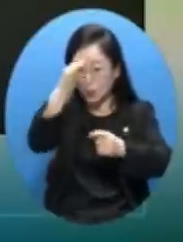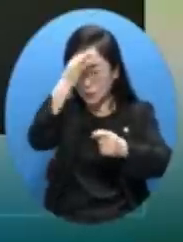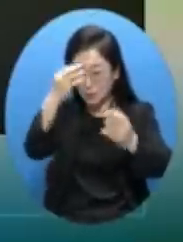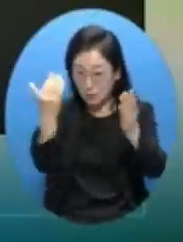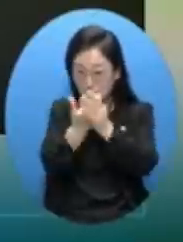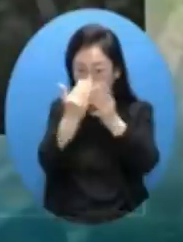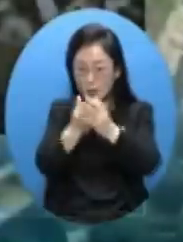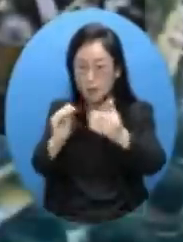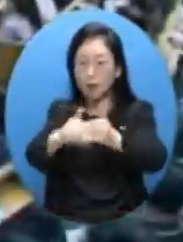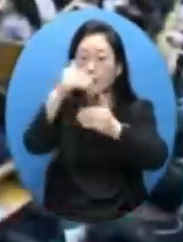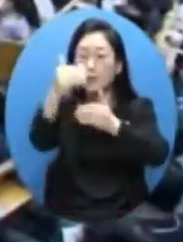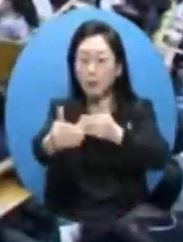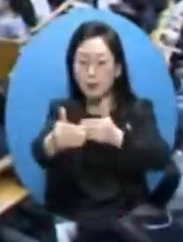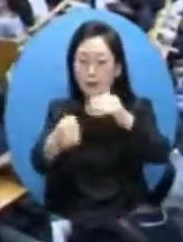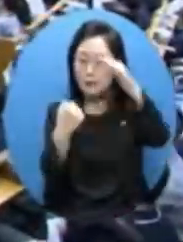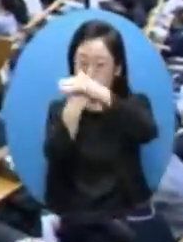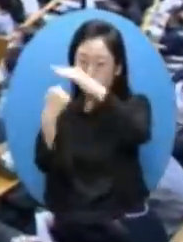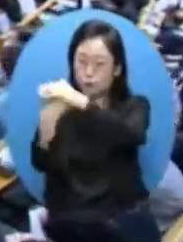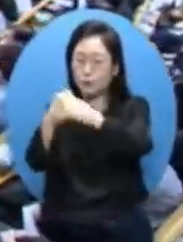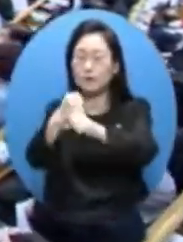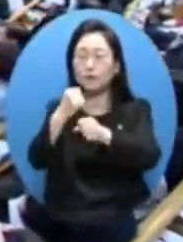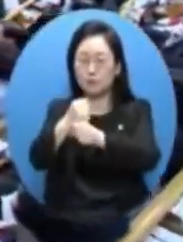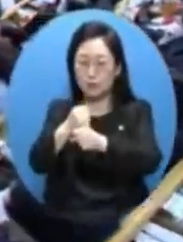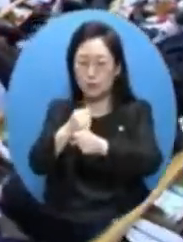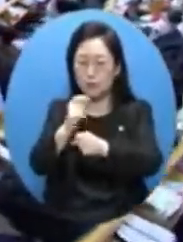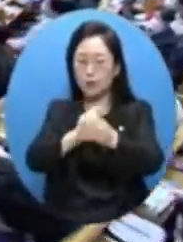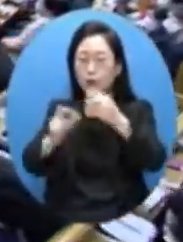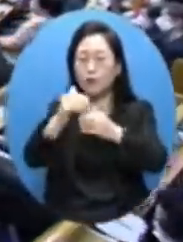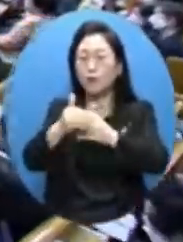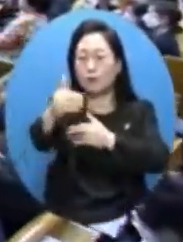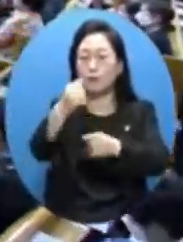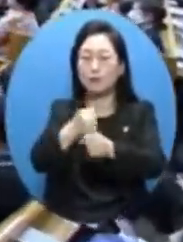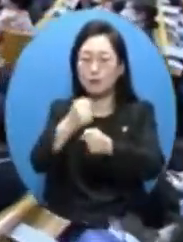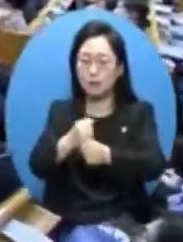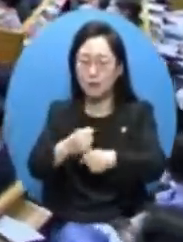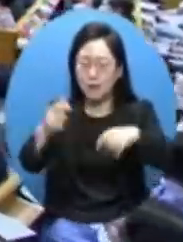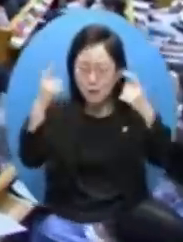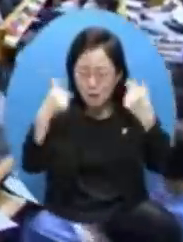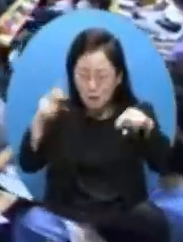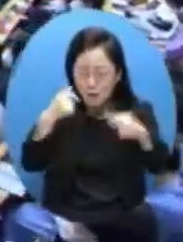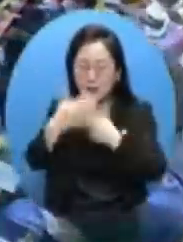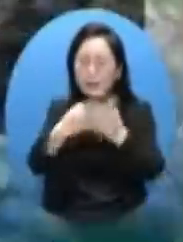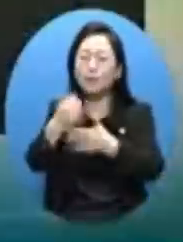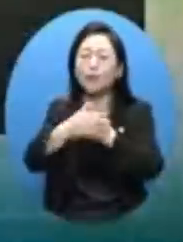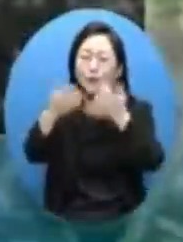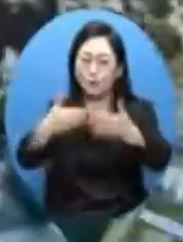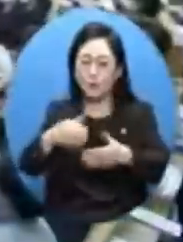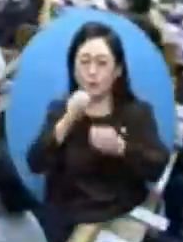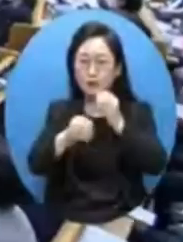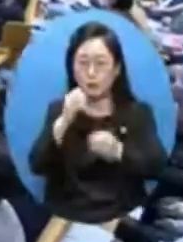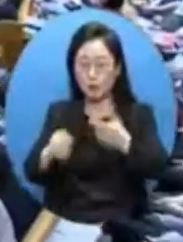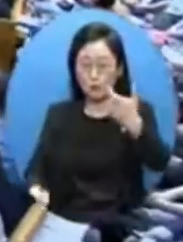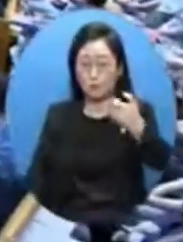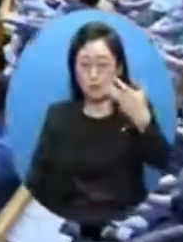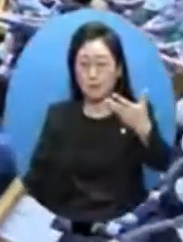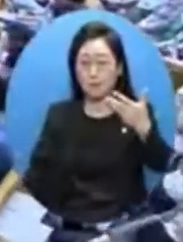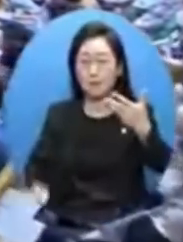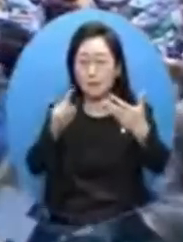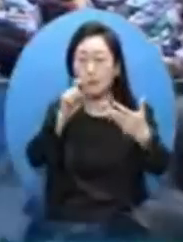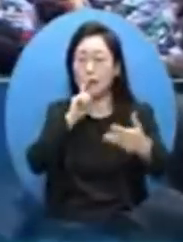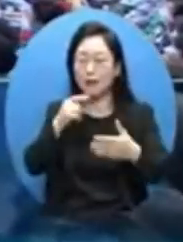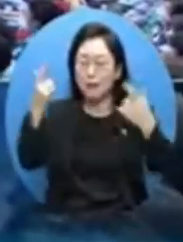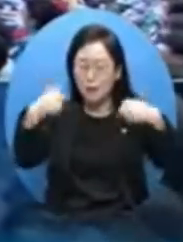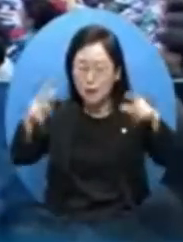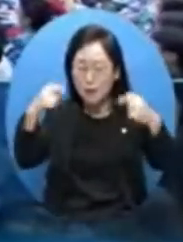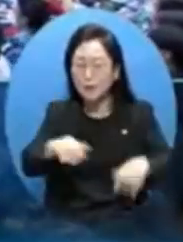된 것입니다. 하나님께서 날마다 순간마다 우리 함께 하시며 우리를 도우셨습니다. 시편 68편 19절을 말씀합니다. 날마다 우리